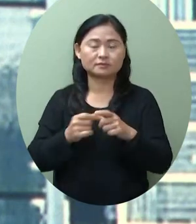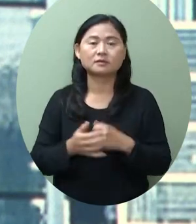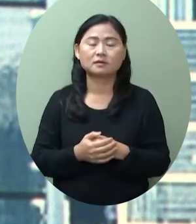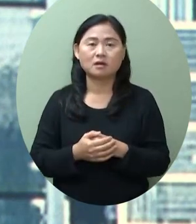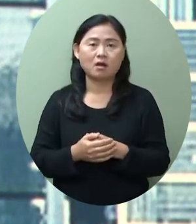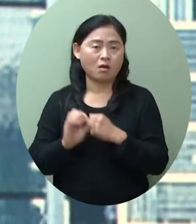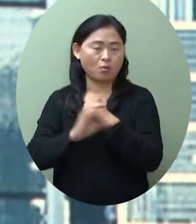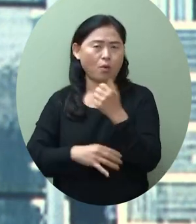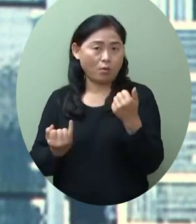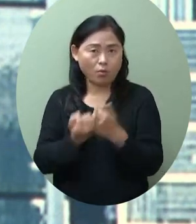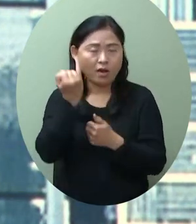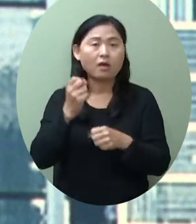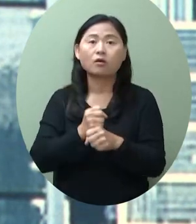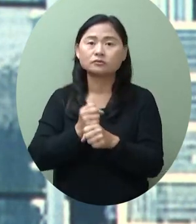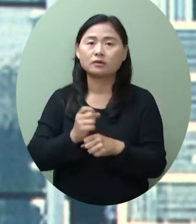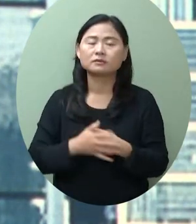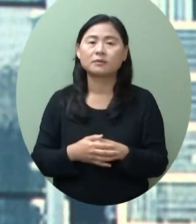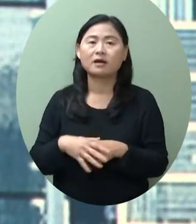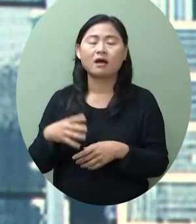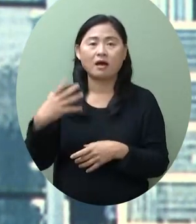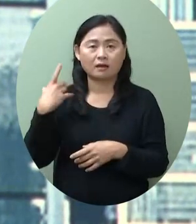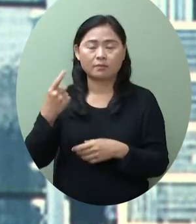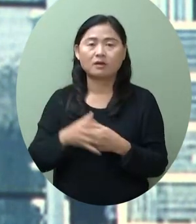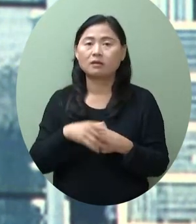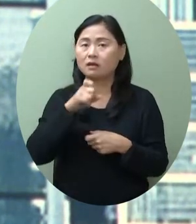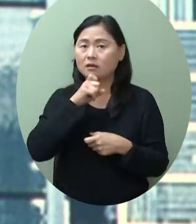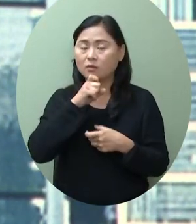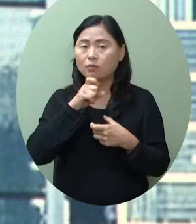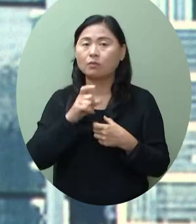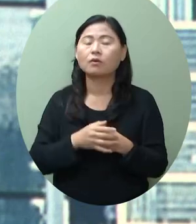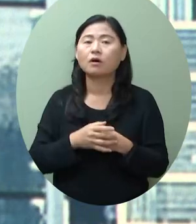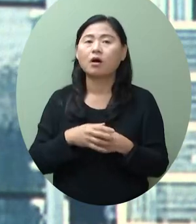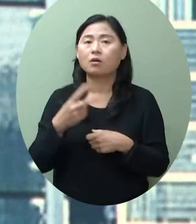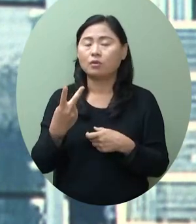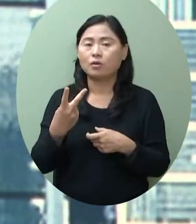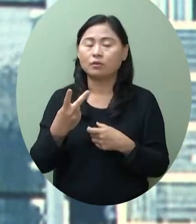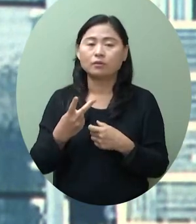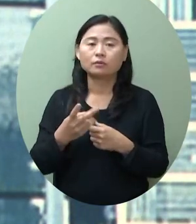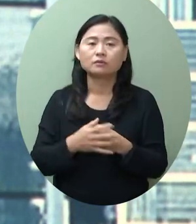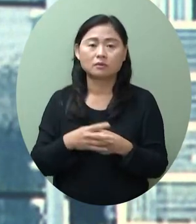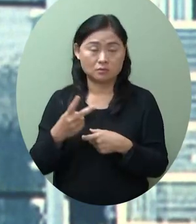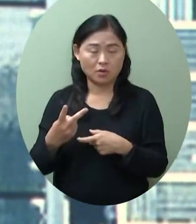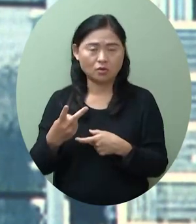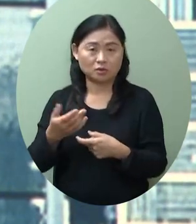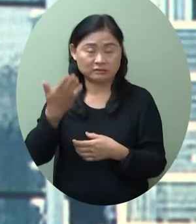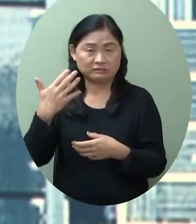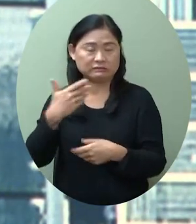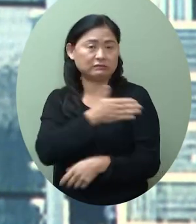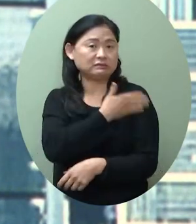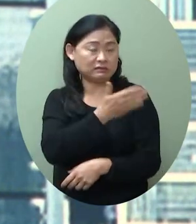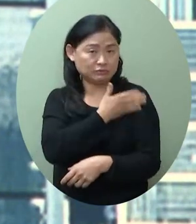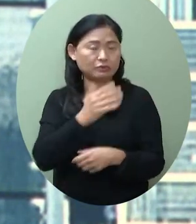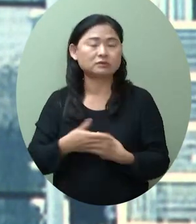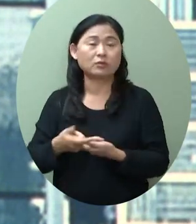違規嘅工作咧。第一就係昨天我哋已經就住2個前啦嚇，因為佢已經離開國泰公司啦。呢啲